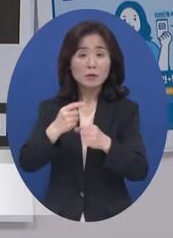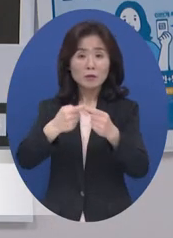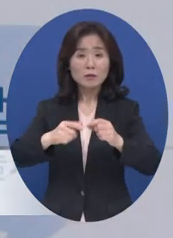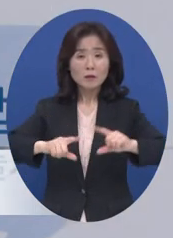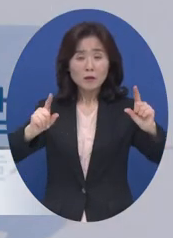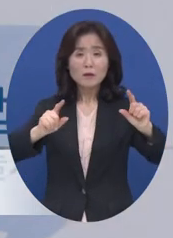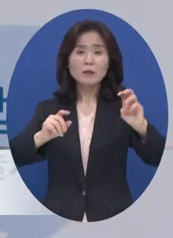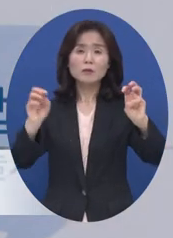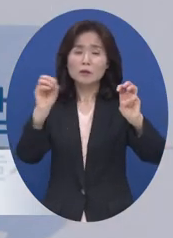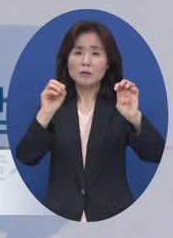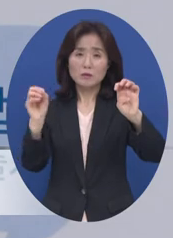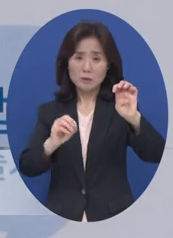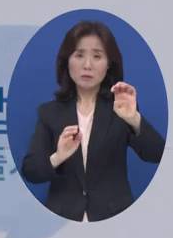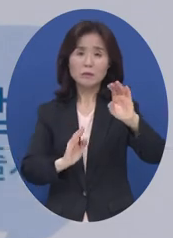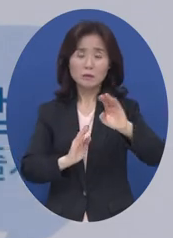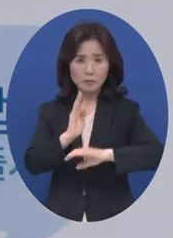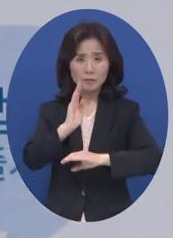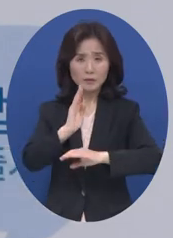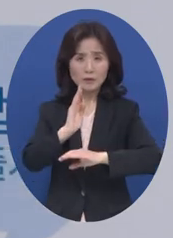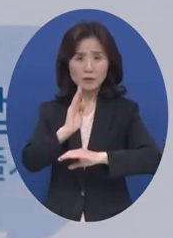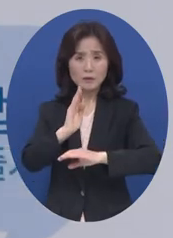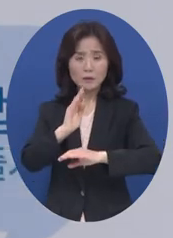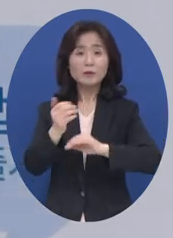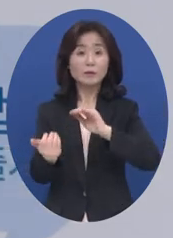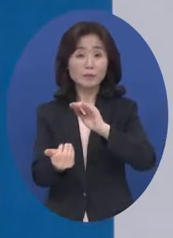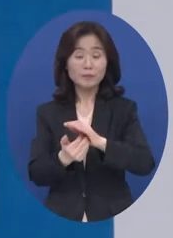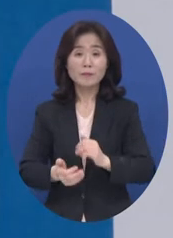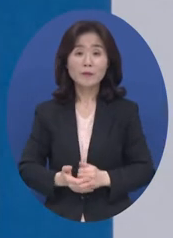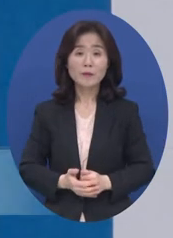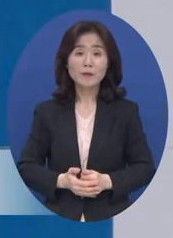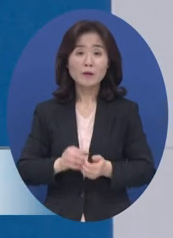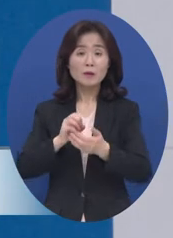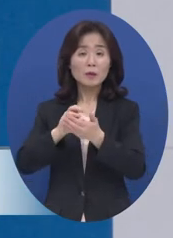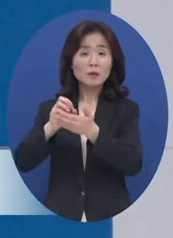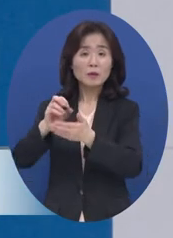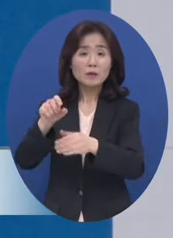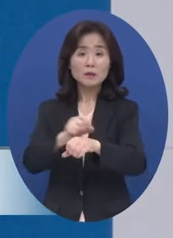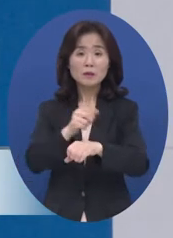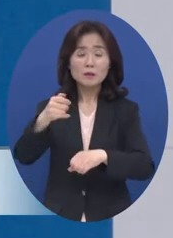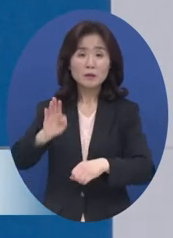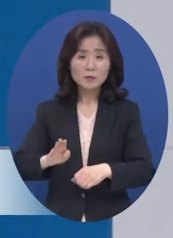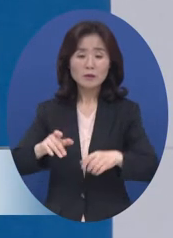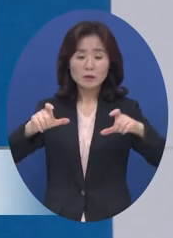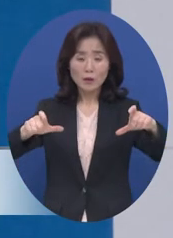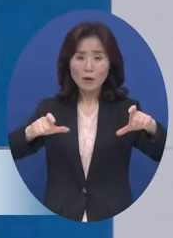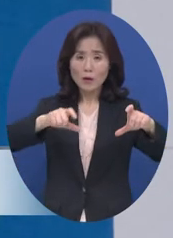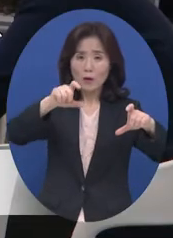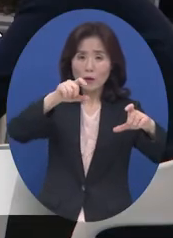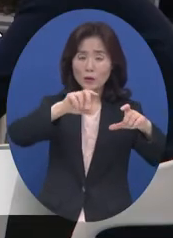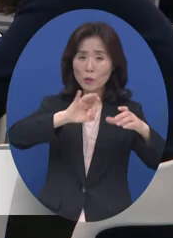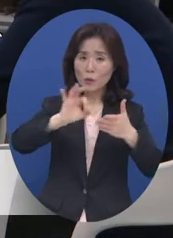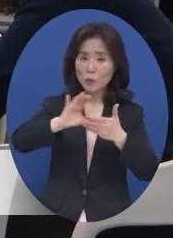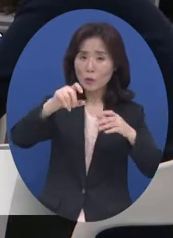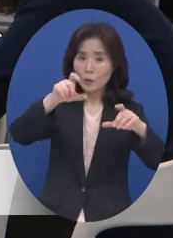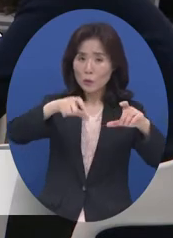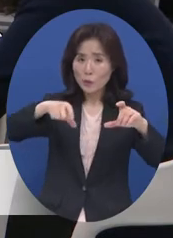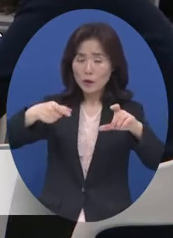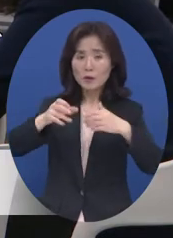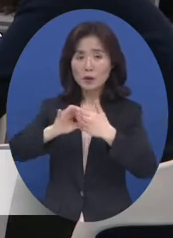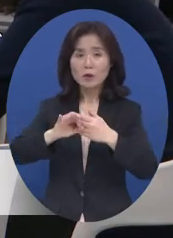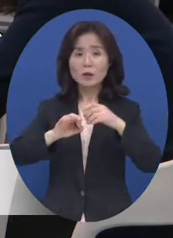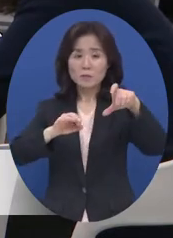첫날 40% 넘게 달성한 셈입니다. 배달특급의 경우 지역화폐로 결제하면 충전 시 선할